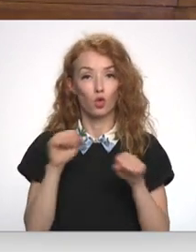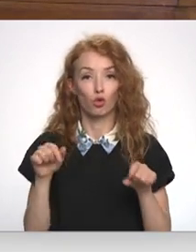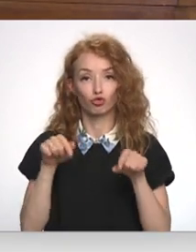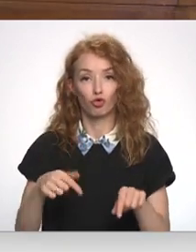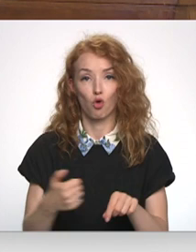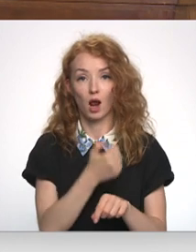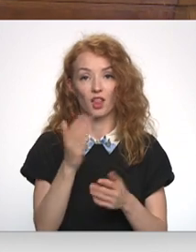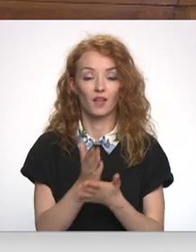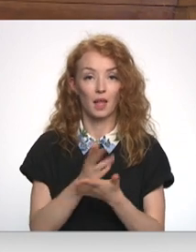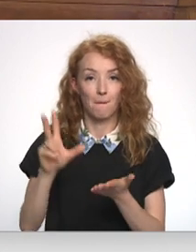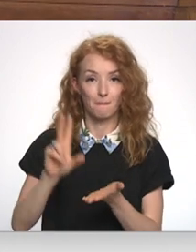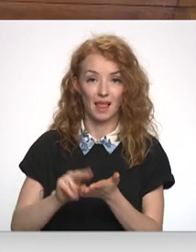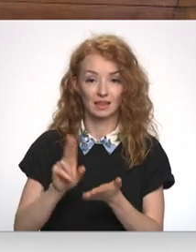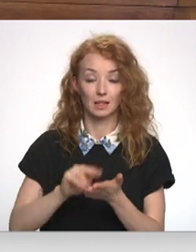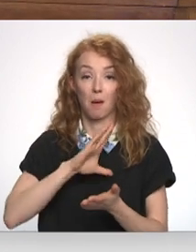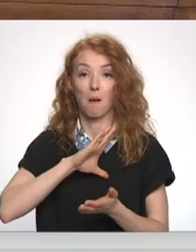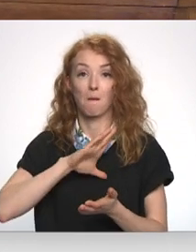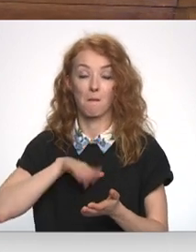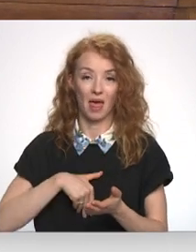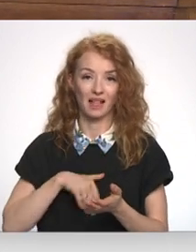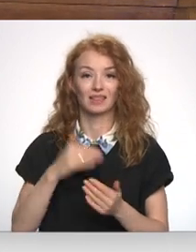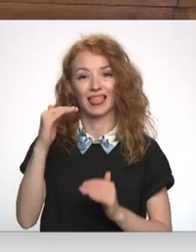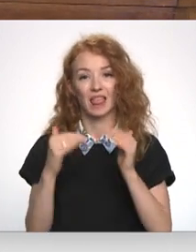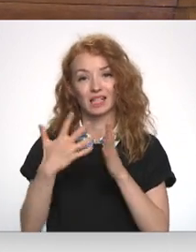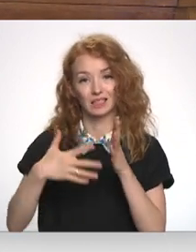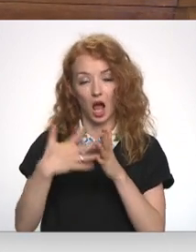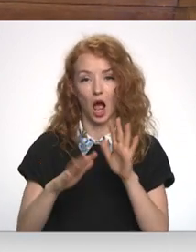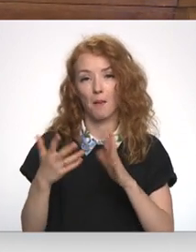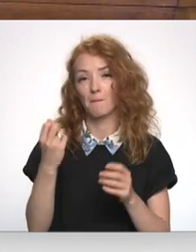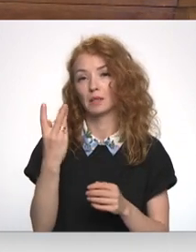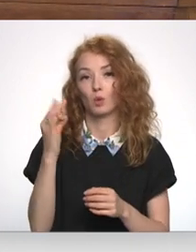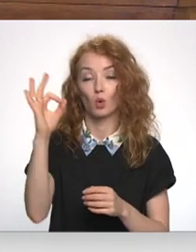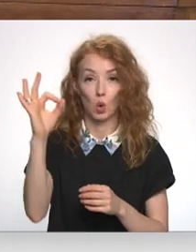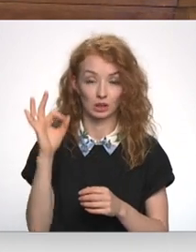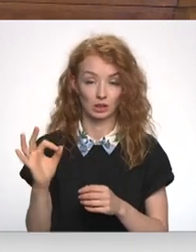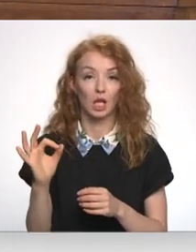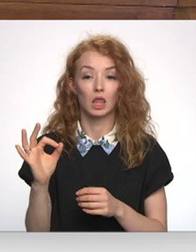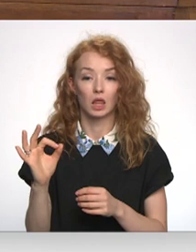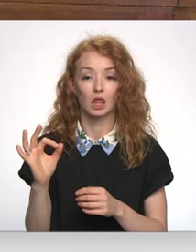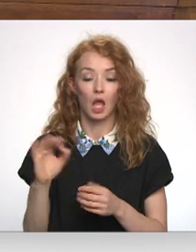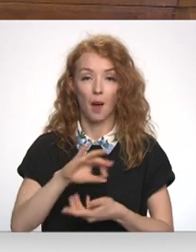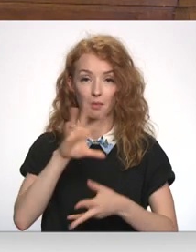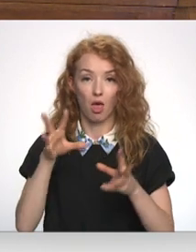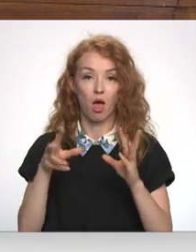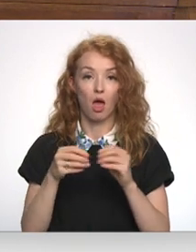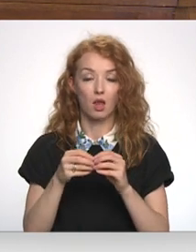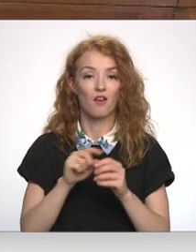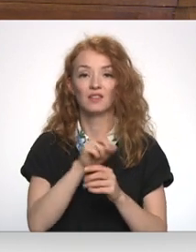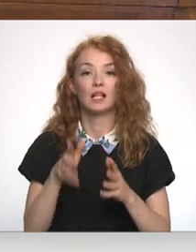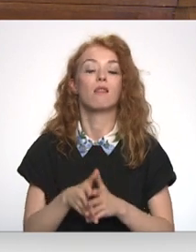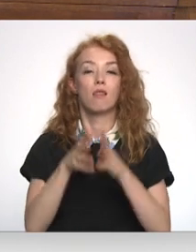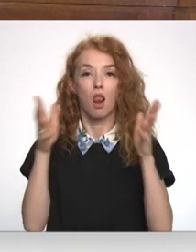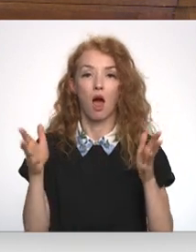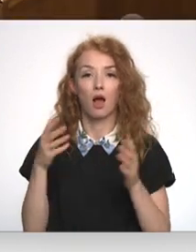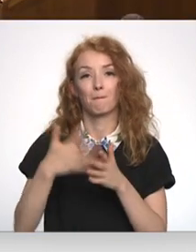pēc indeksācijas, kas būs starp citu 15% apmērā aptuveni, 15% apmērā. Lielākā indeksācija